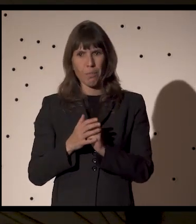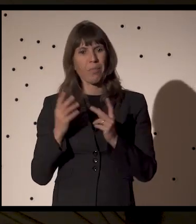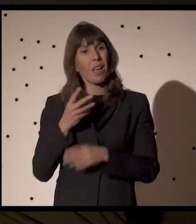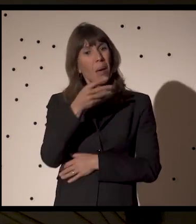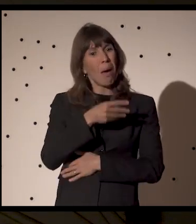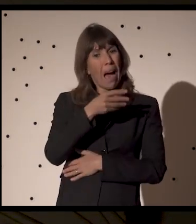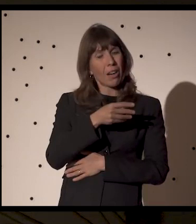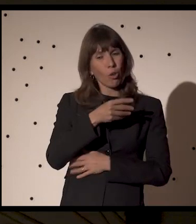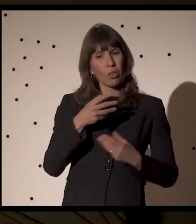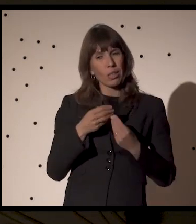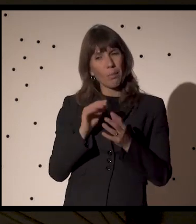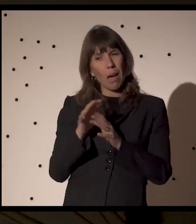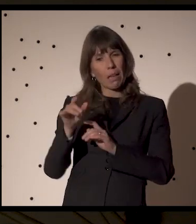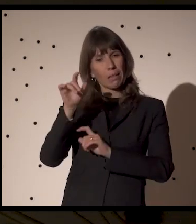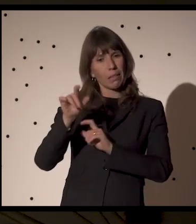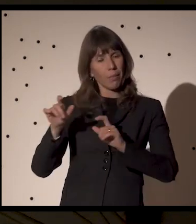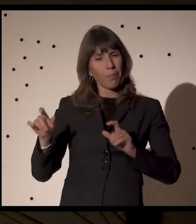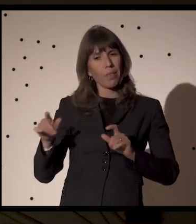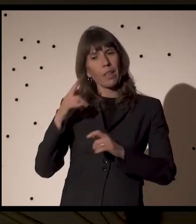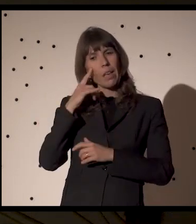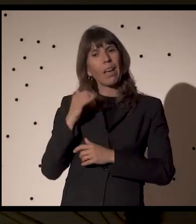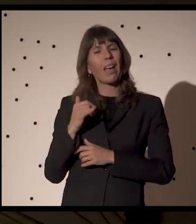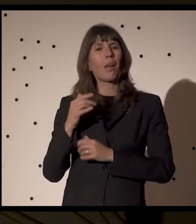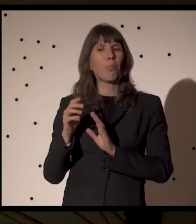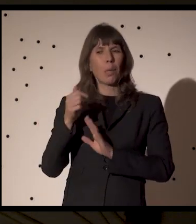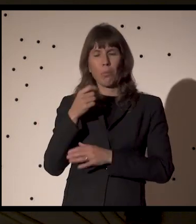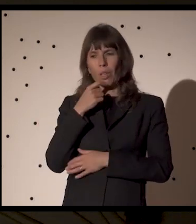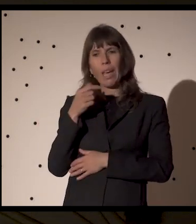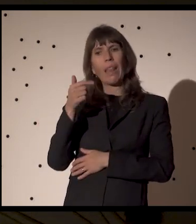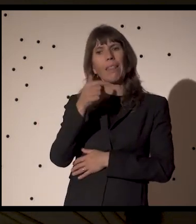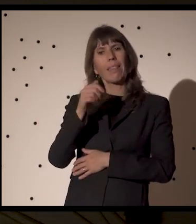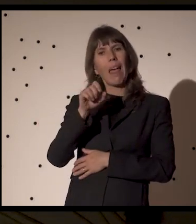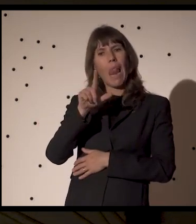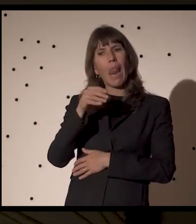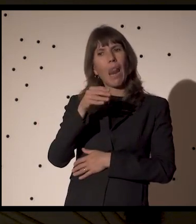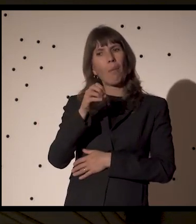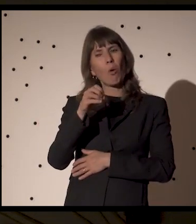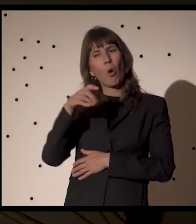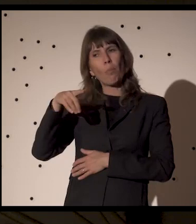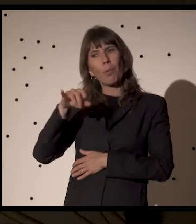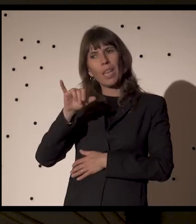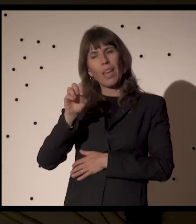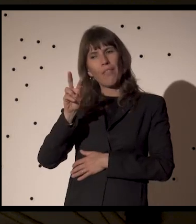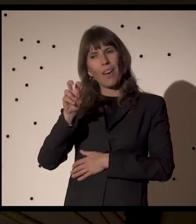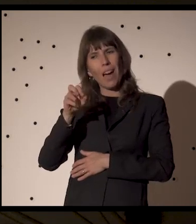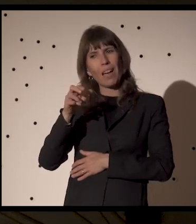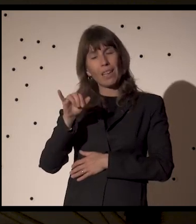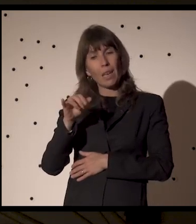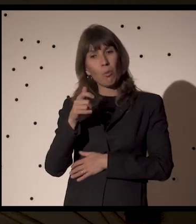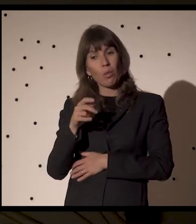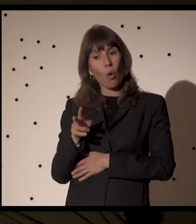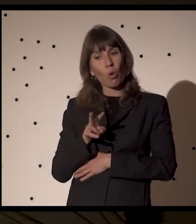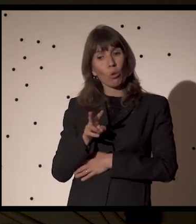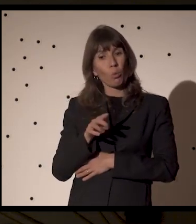intellettuali italiani in primis stelmopievani che aveva affiancato Marco Durante la gestazione del programma